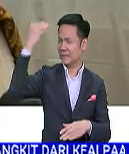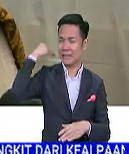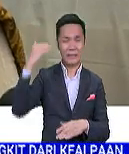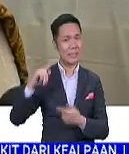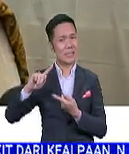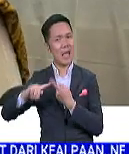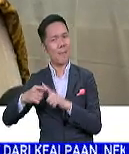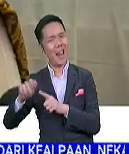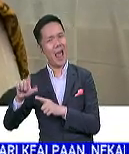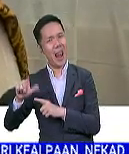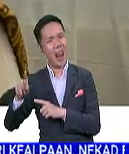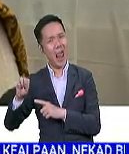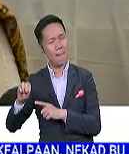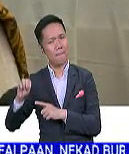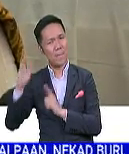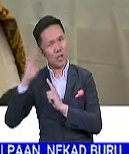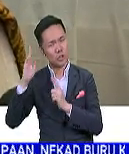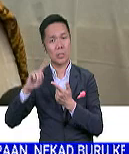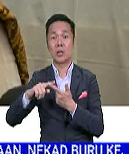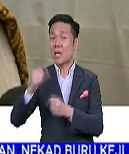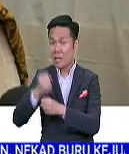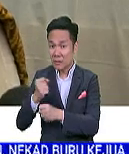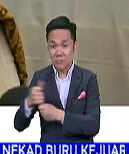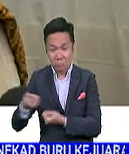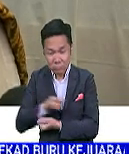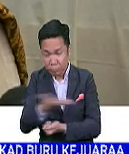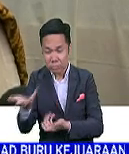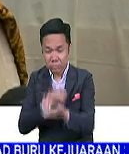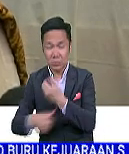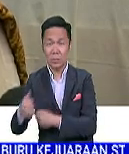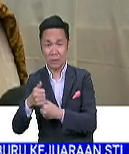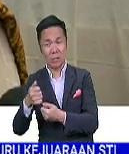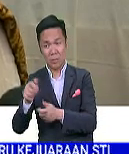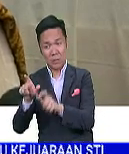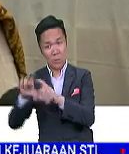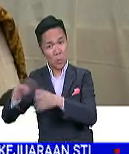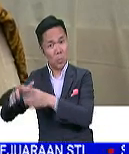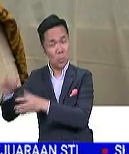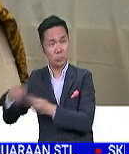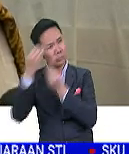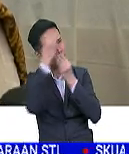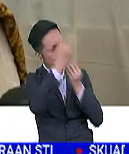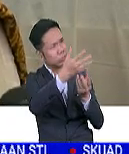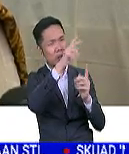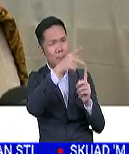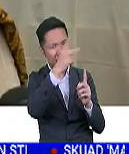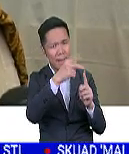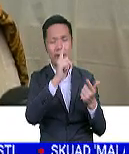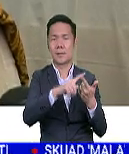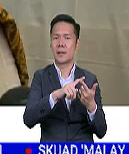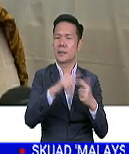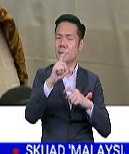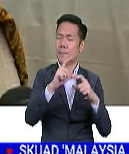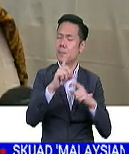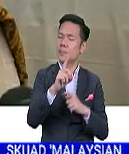Sahabat Alam Malaysia, oleh nelayan kepada pihak berkuasa yang berkenaan termasuk Kerajaan Negeri Pulau Pinang, Majlis Bandaraya